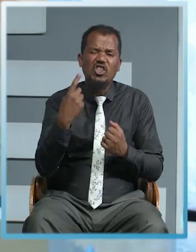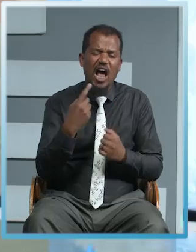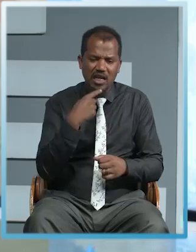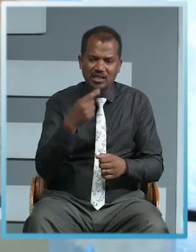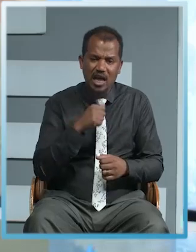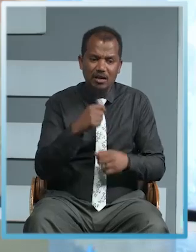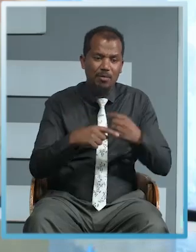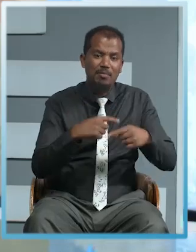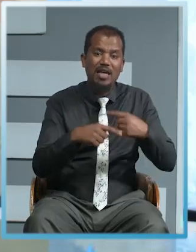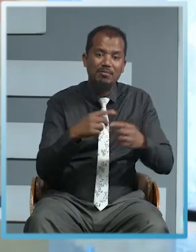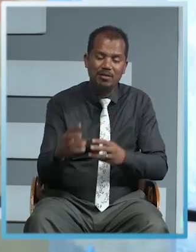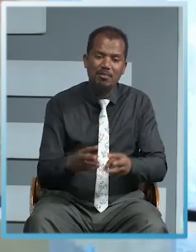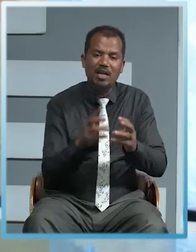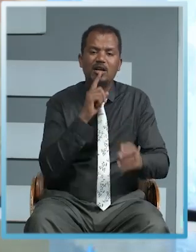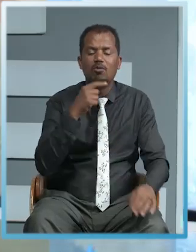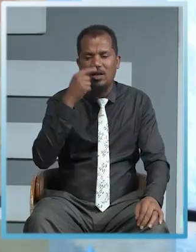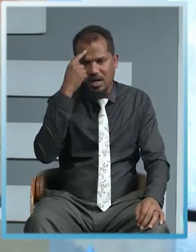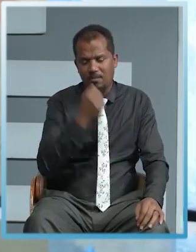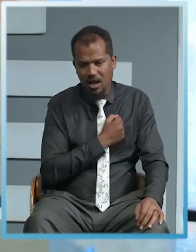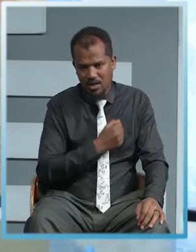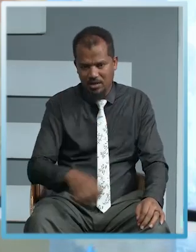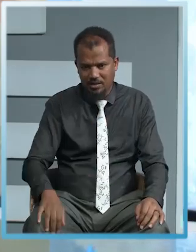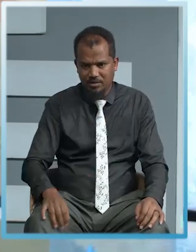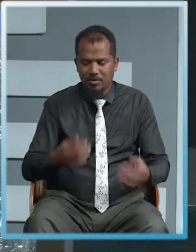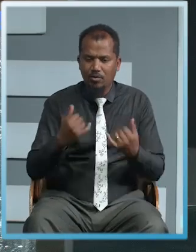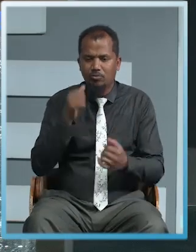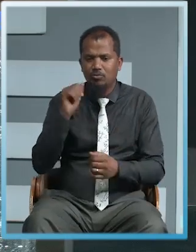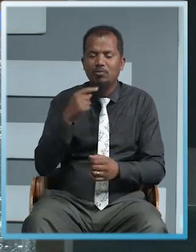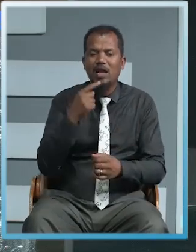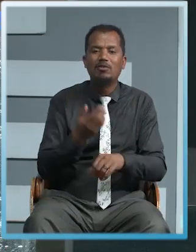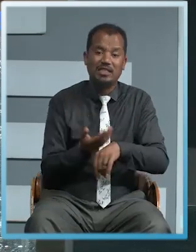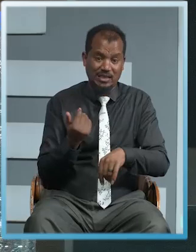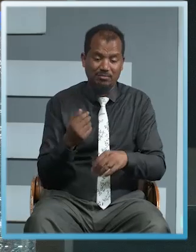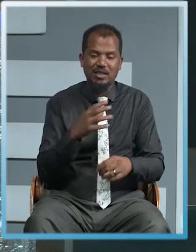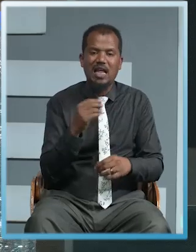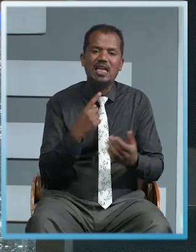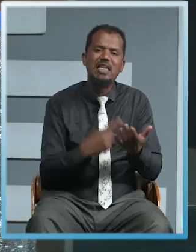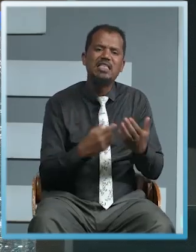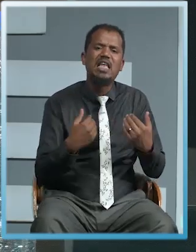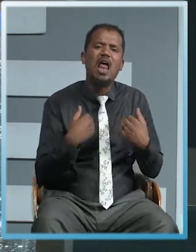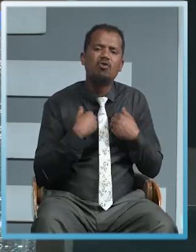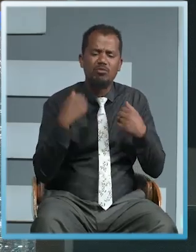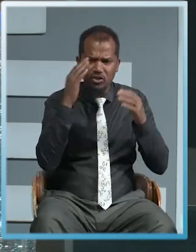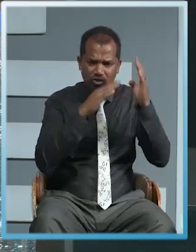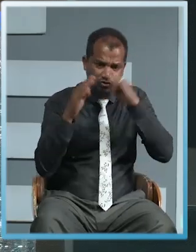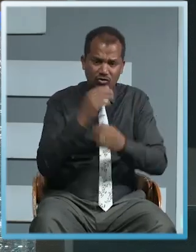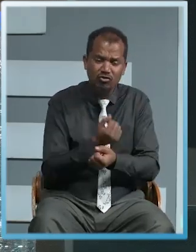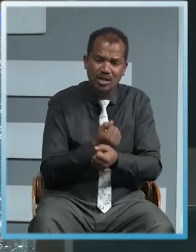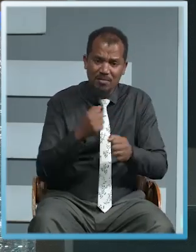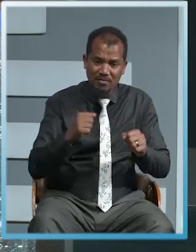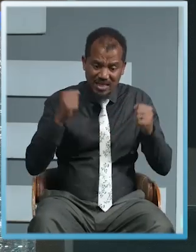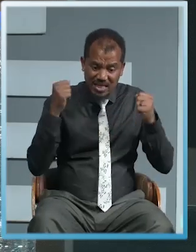ሳይል በሚከድበት መንገድ ነው ብለን እናምናለን። አውርሶ ማንስተውታል ቀድምና እነዚህ ያሉብንን ችግሮች